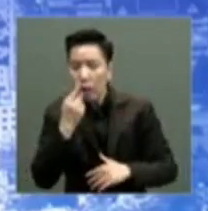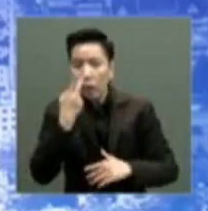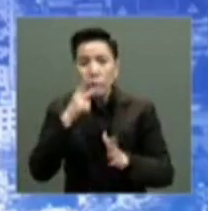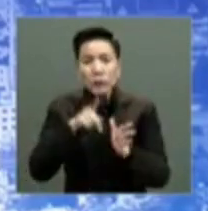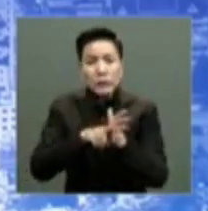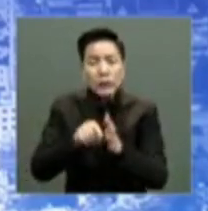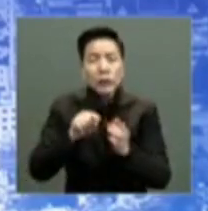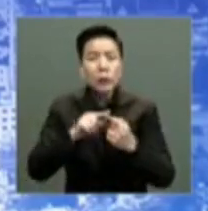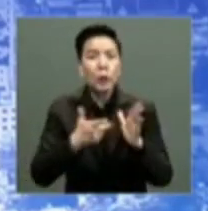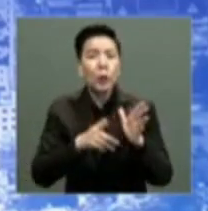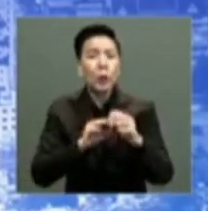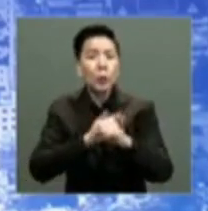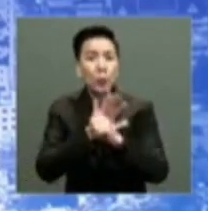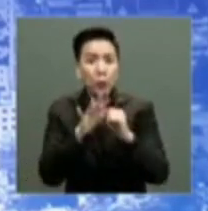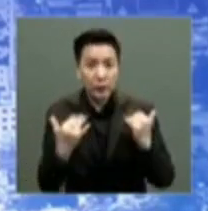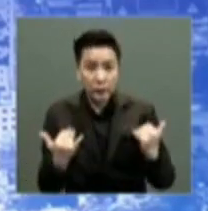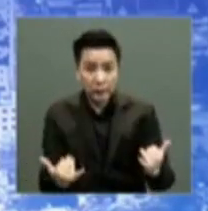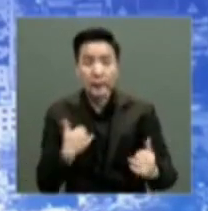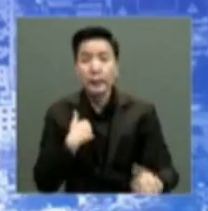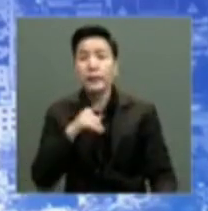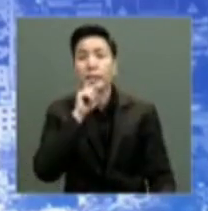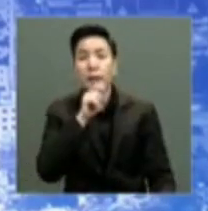จากส่วนกลางเพื่อจะมาตรวจสอบนะที่ผ่านมาเนี่ยใช้เวลาที่ค่อนข้างนานกว่าจะสามารถเข้าไปตรวจหาเชื้อโควิช19